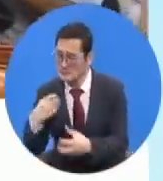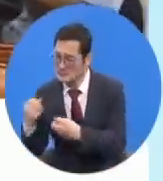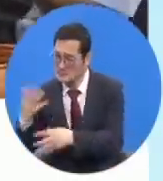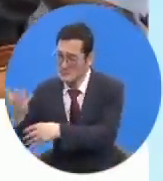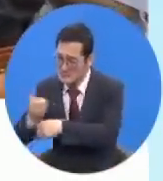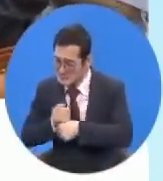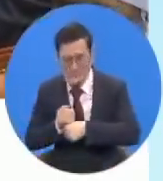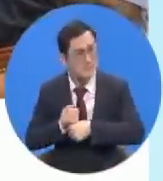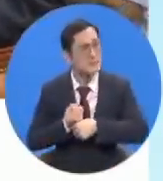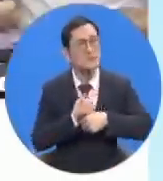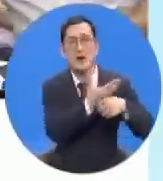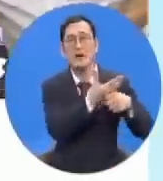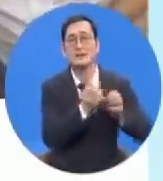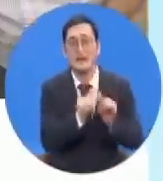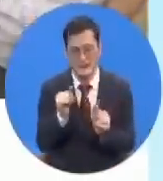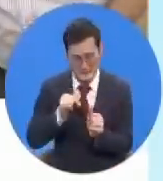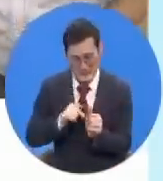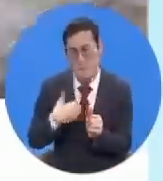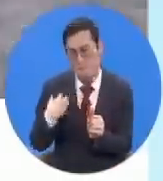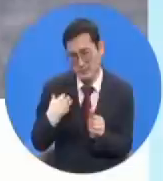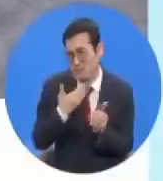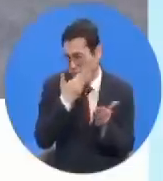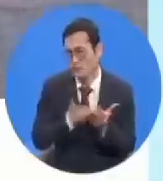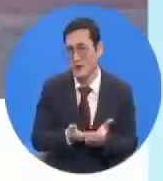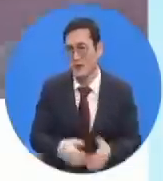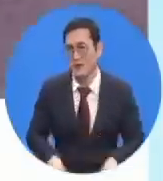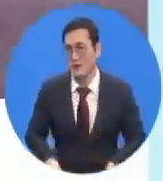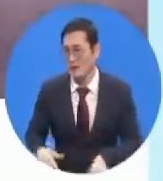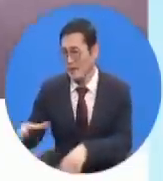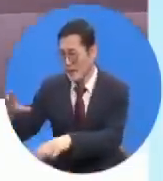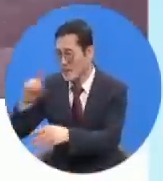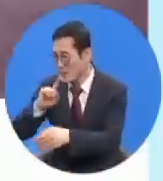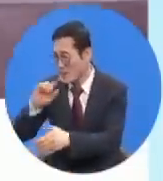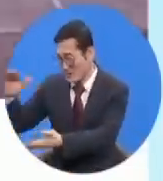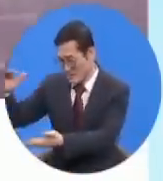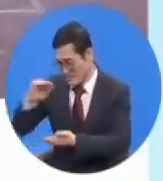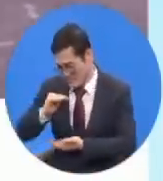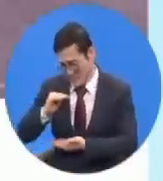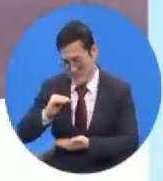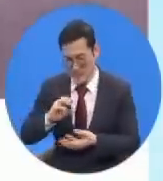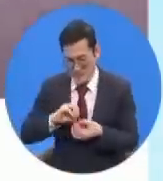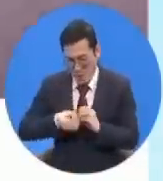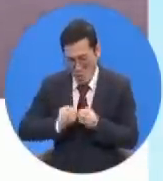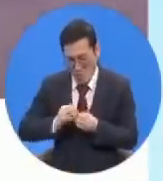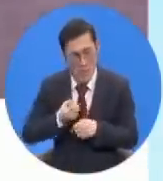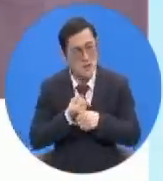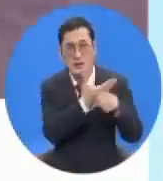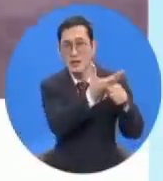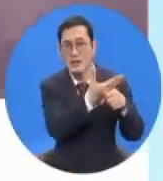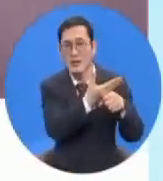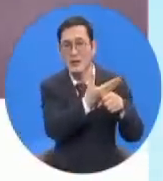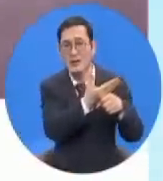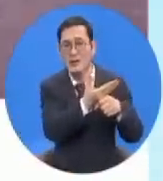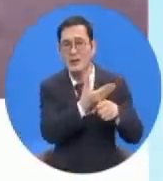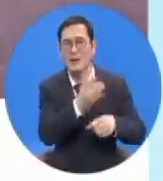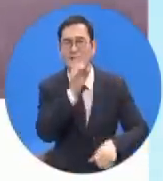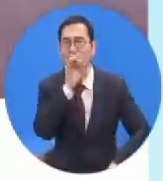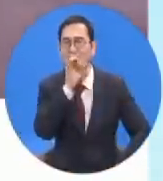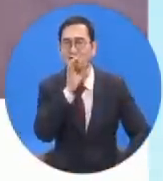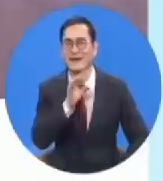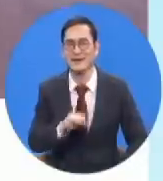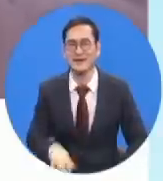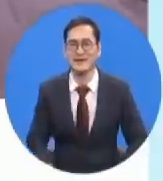그렇죠. 엉뚱하게 전하면은 그 아무 소용 없는 거 아니겠어요? 네. 그러니까 이철희 전 의원을 통해서 야당의